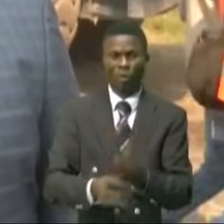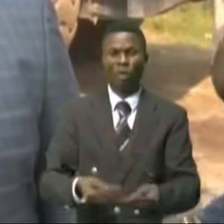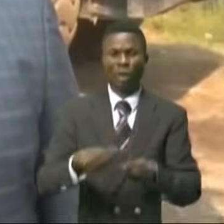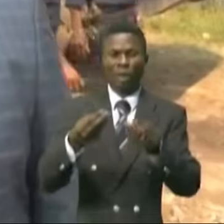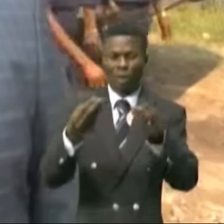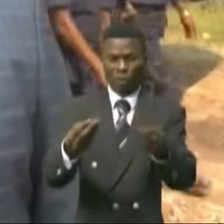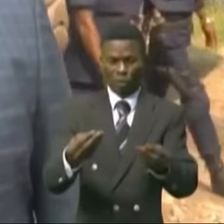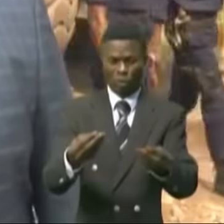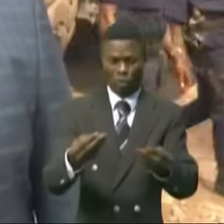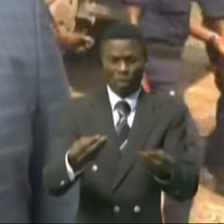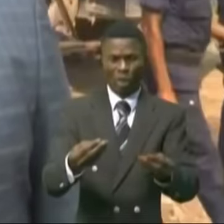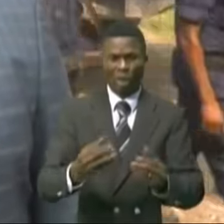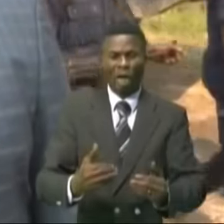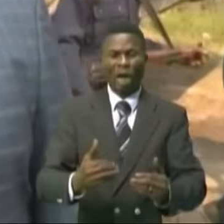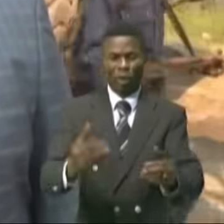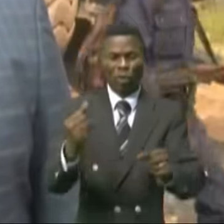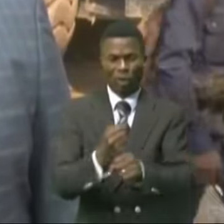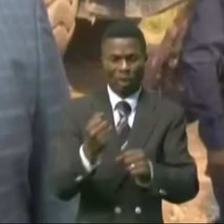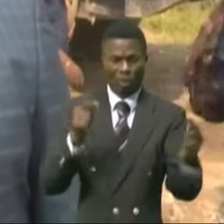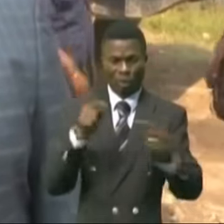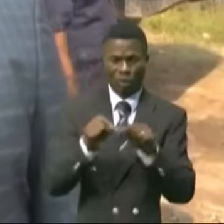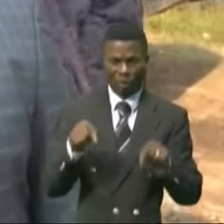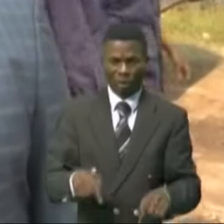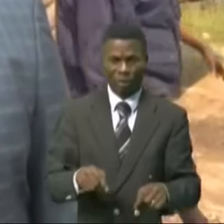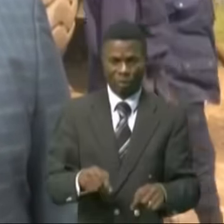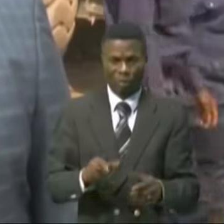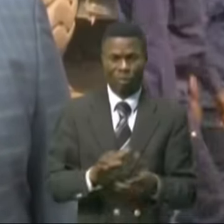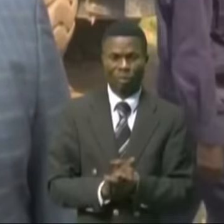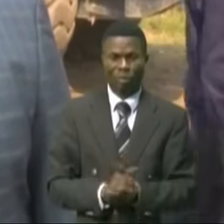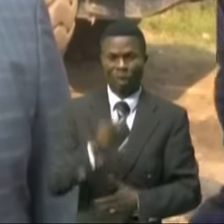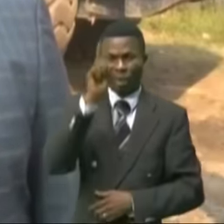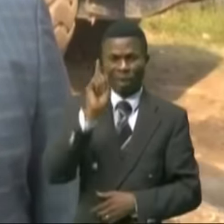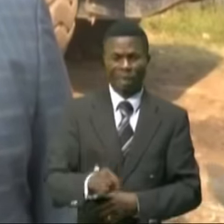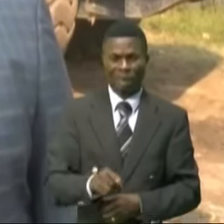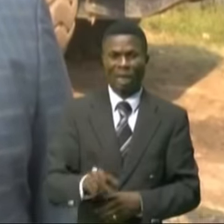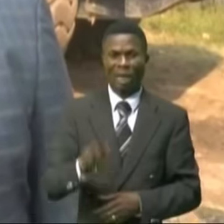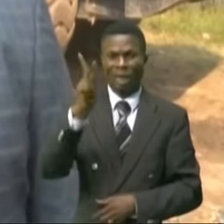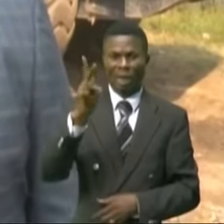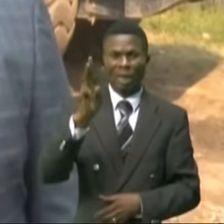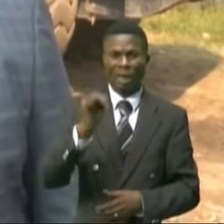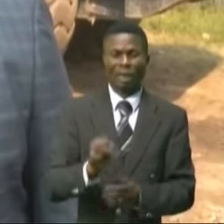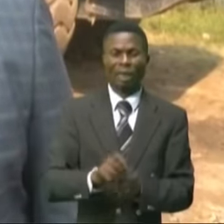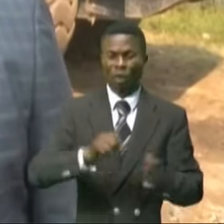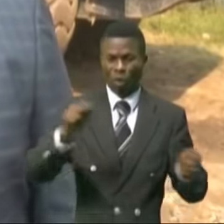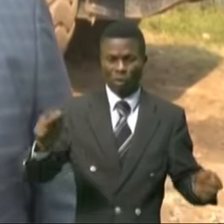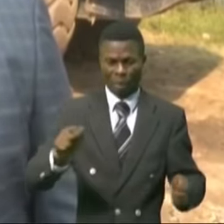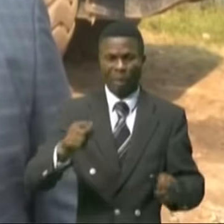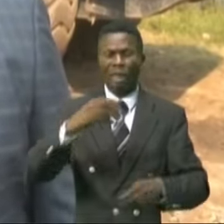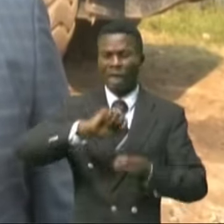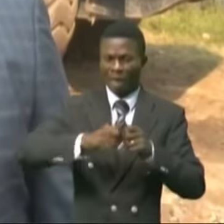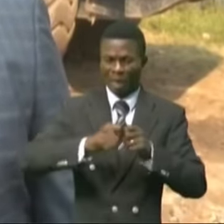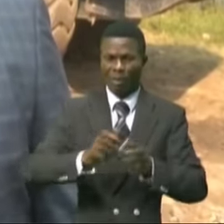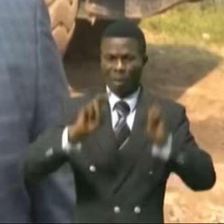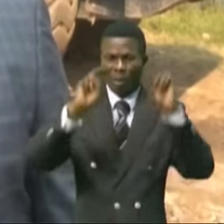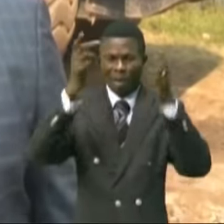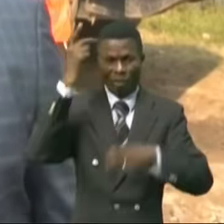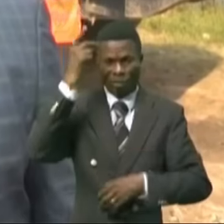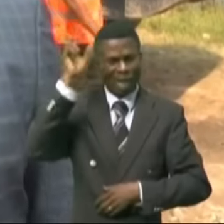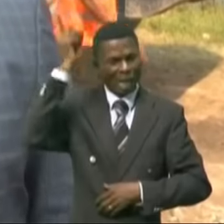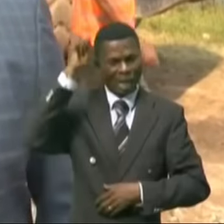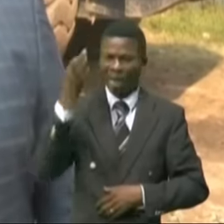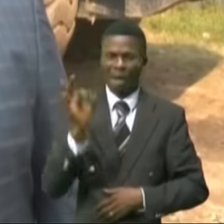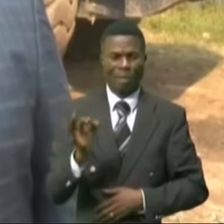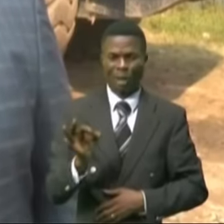ce jour, nous avons fait près de 100 km de route de voirie de la ville de Kinshasa, ce qui n'avait jamais été fait